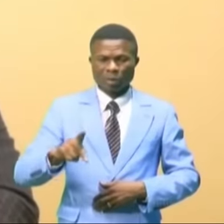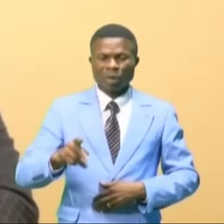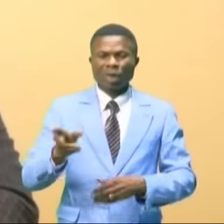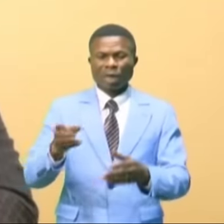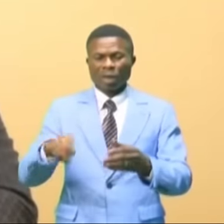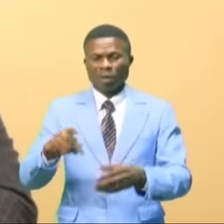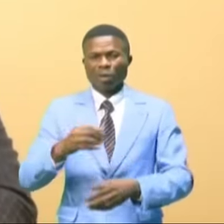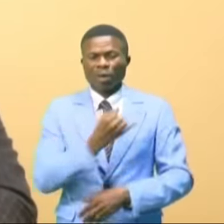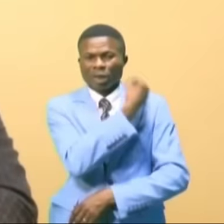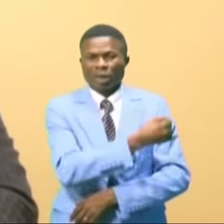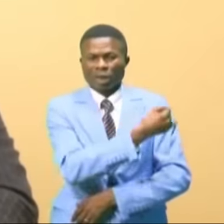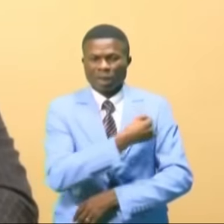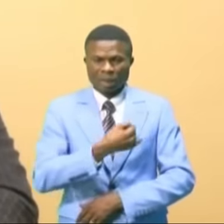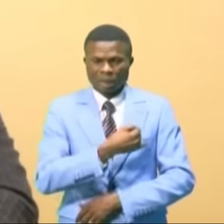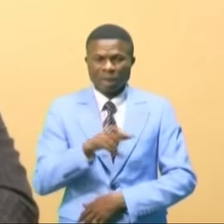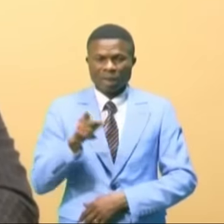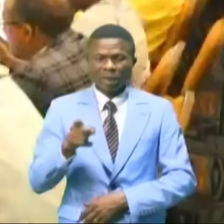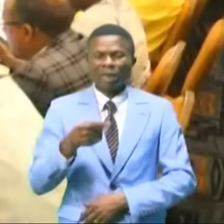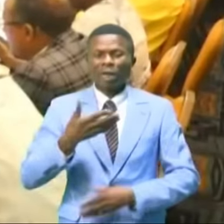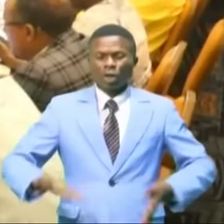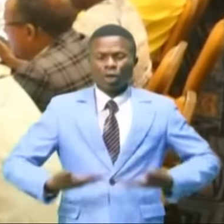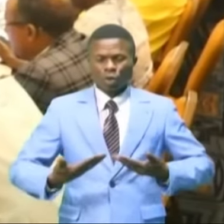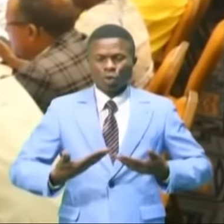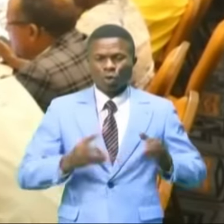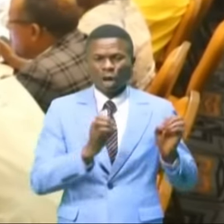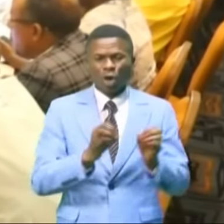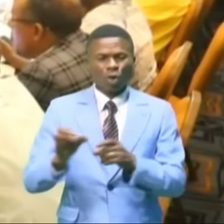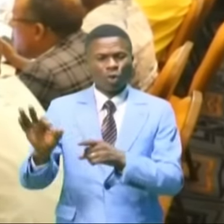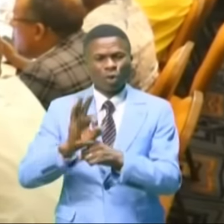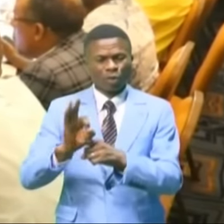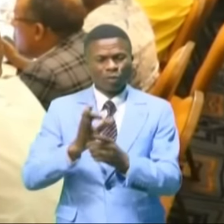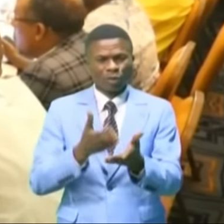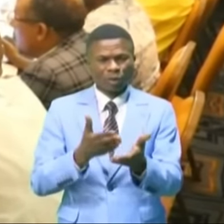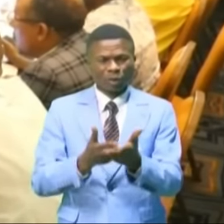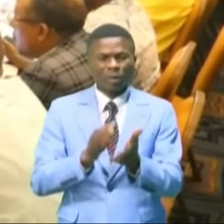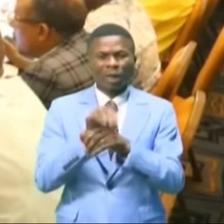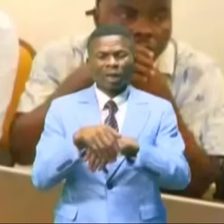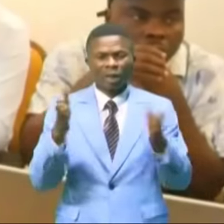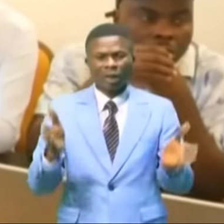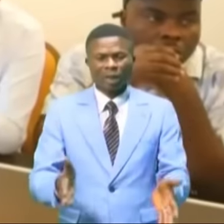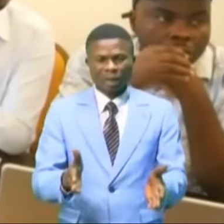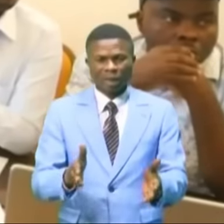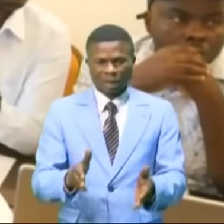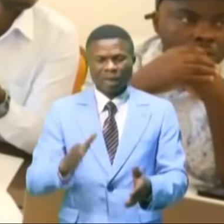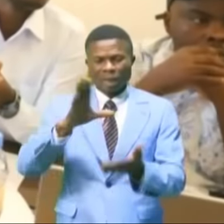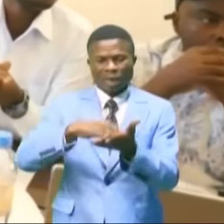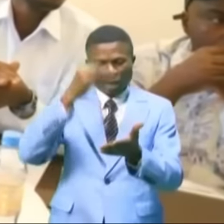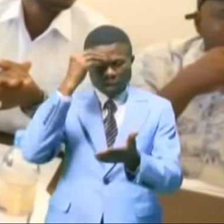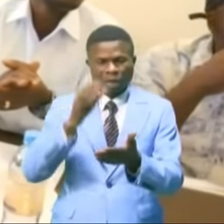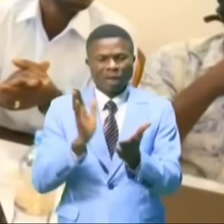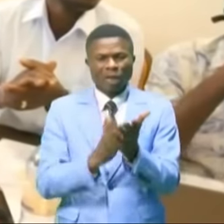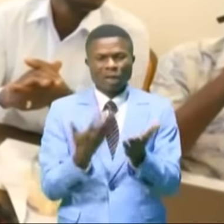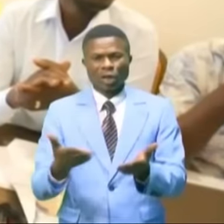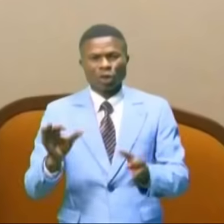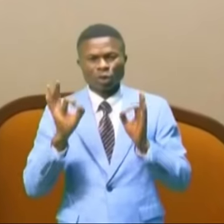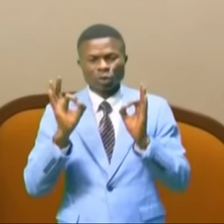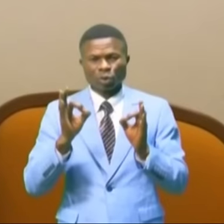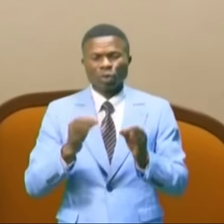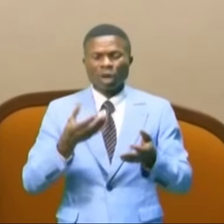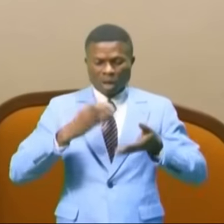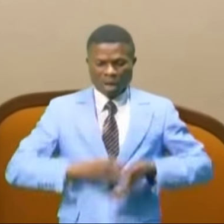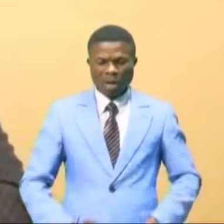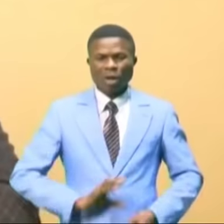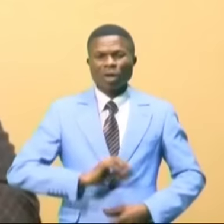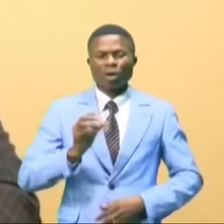province, Guy Kibirandole, a salué la tenue de ses assises, car les participants ont eu à maîtriser de nouvelles notions sur l'avortement